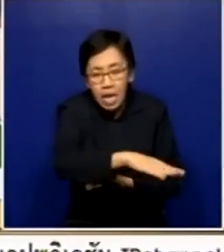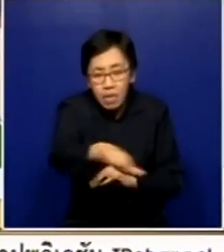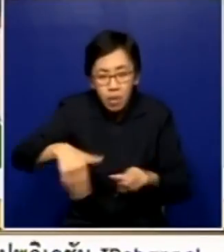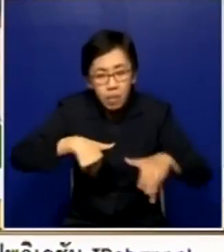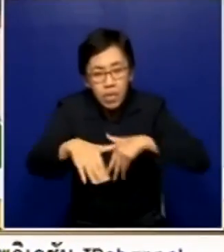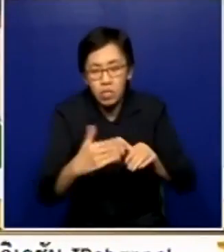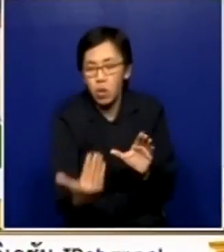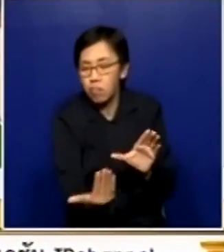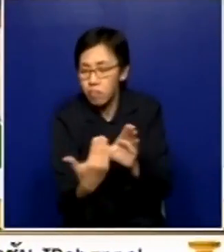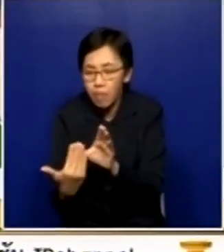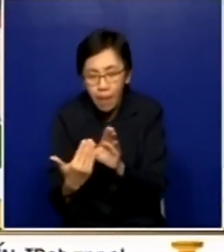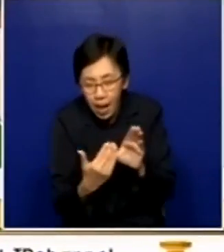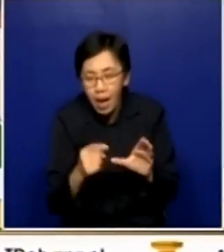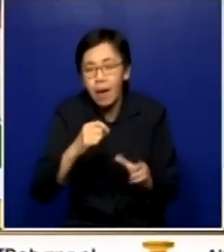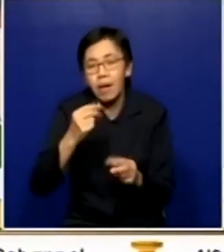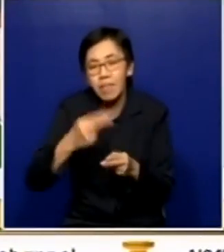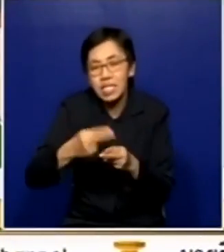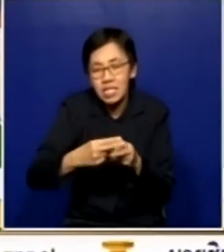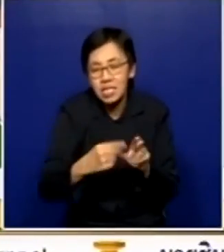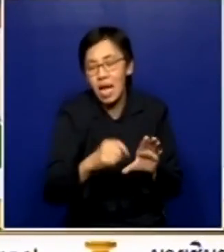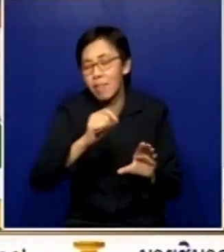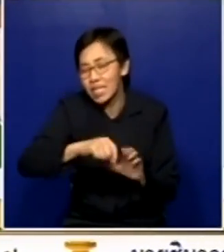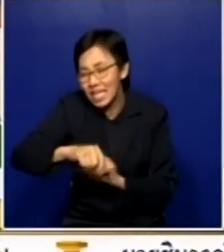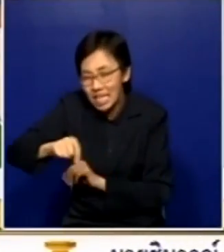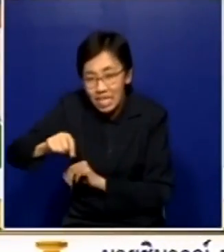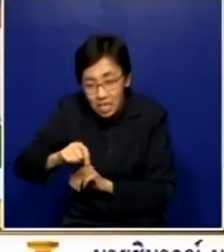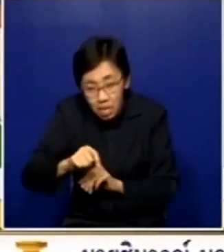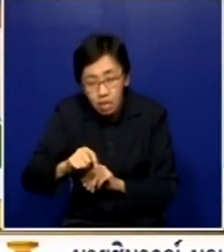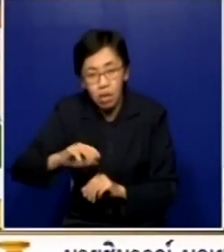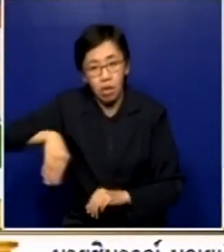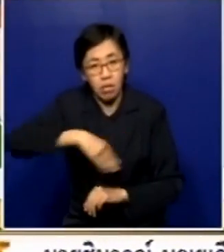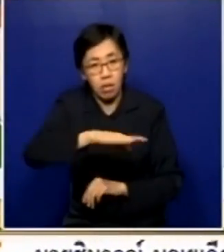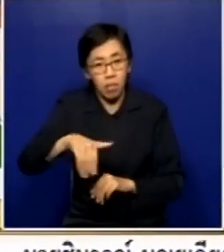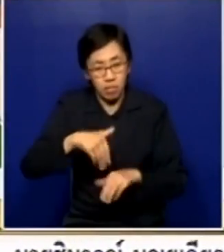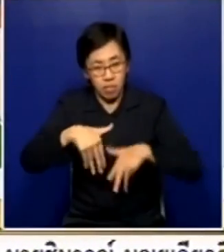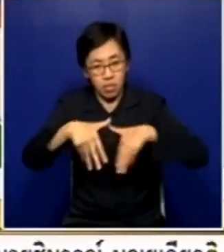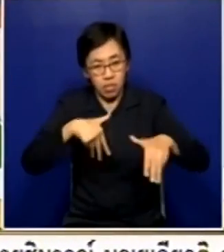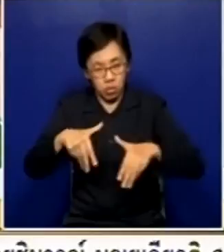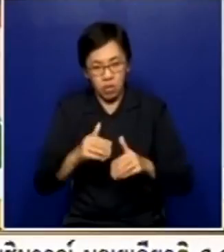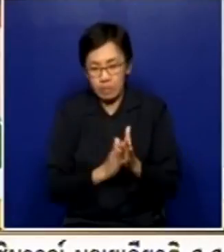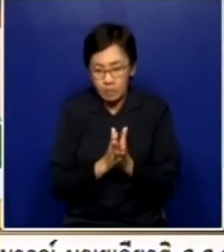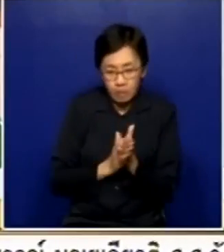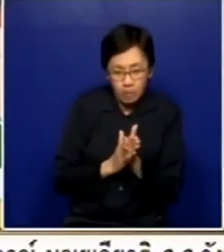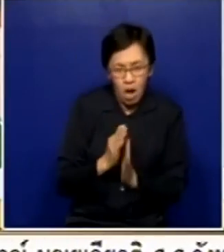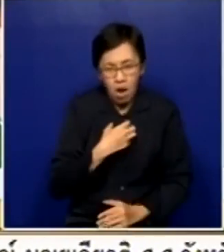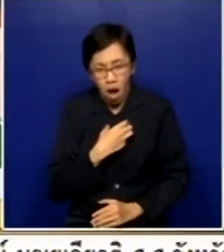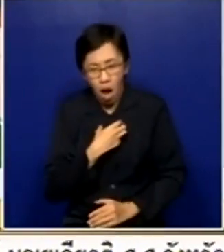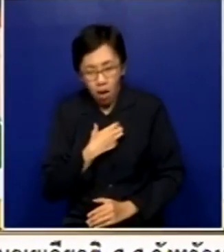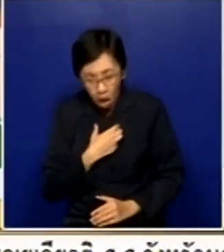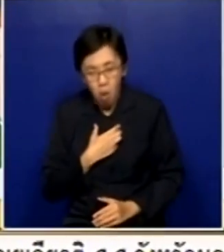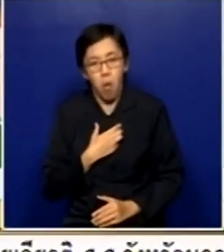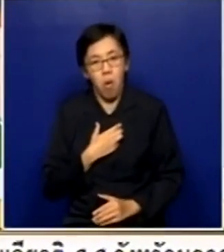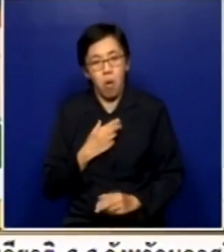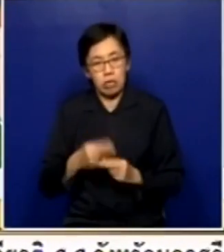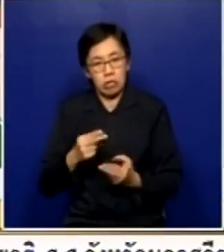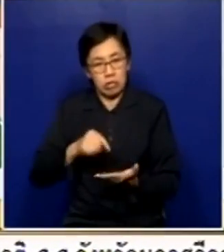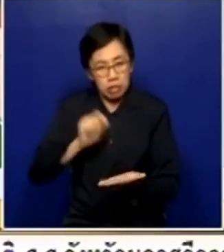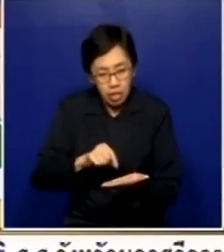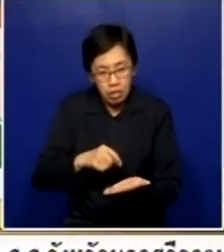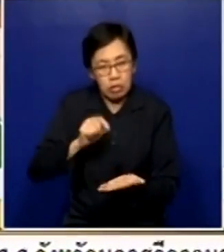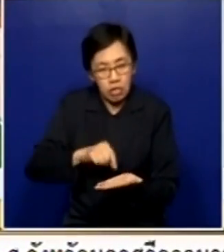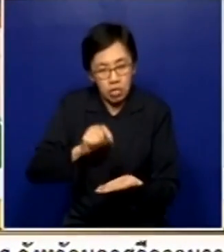ชื่อประชาชนมีความกระตือรือร้นมากที่เดียว